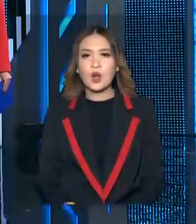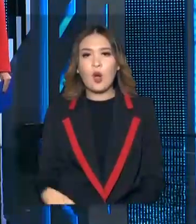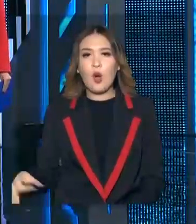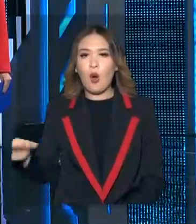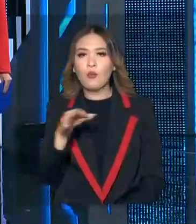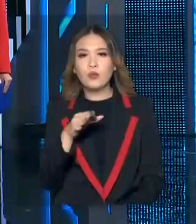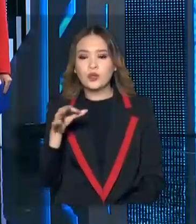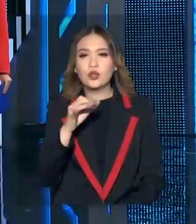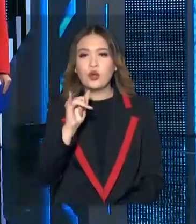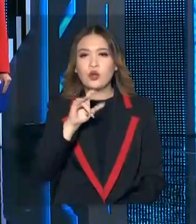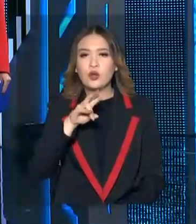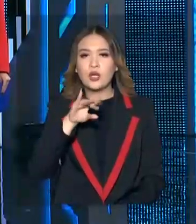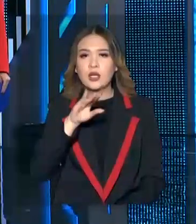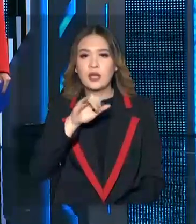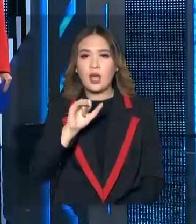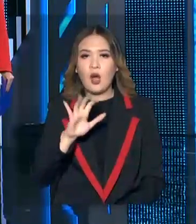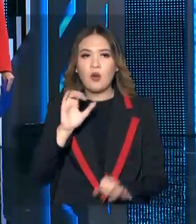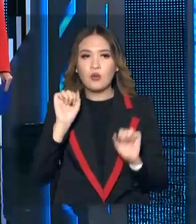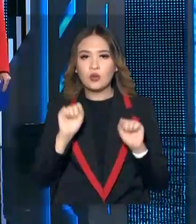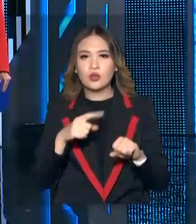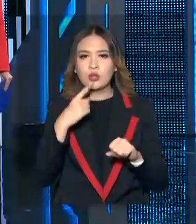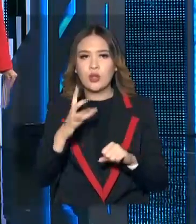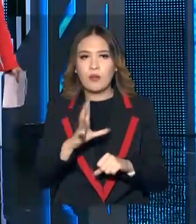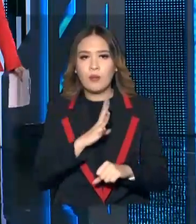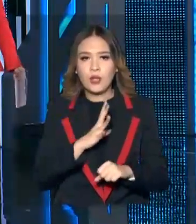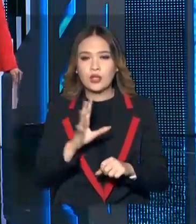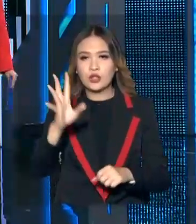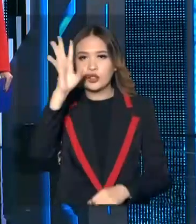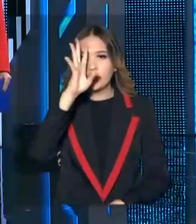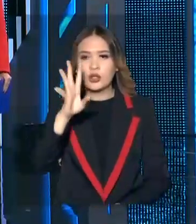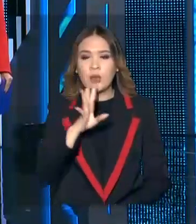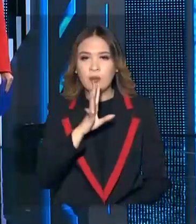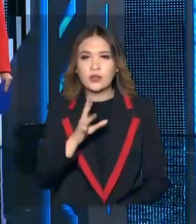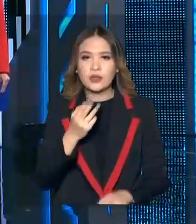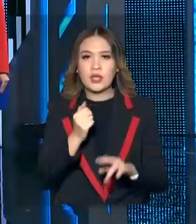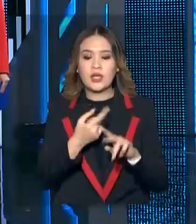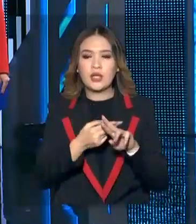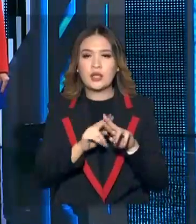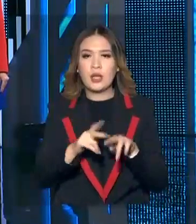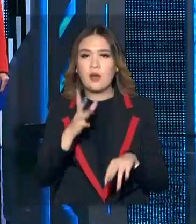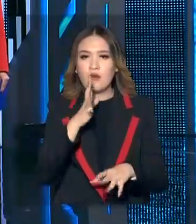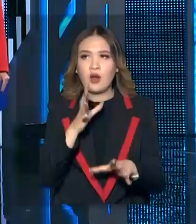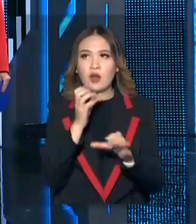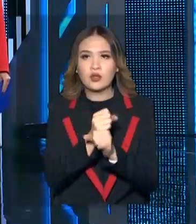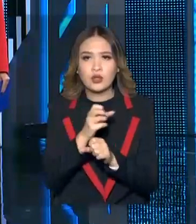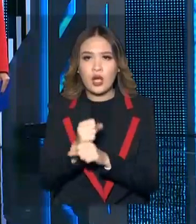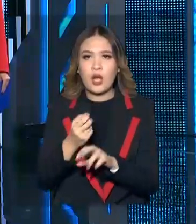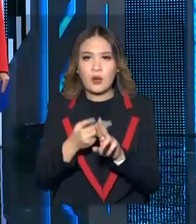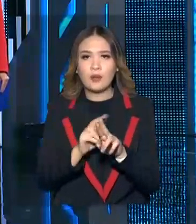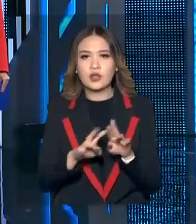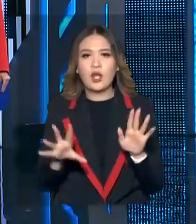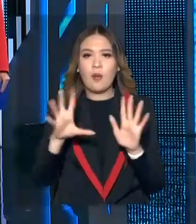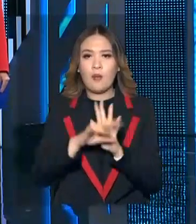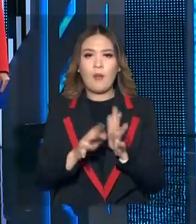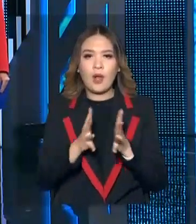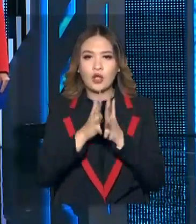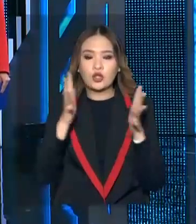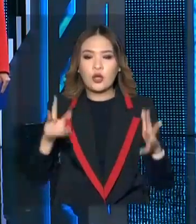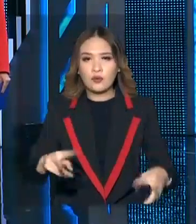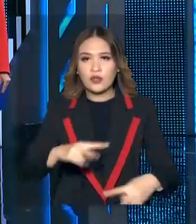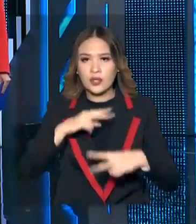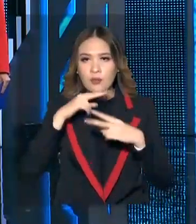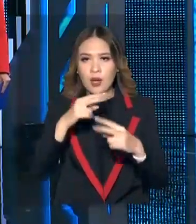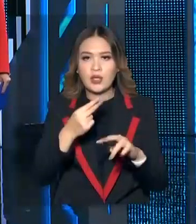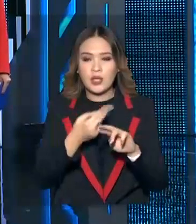Область Улытау официально существует практически 4 месяца и за это короткое время приковала к себе большое внимание.